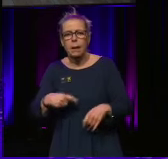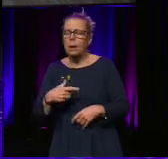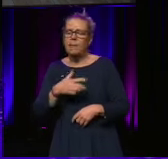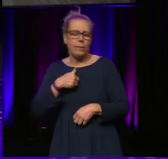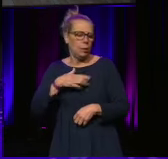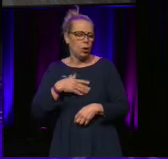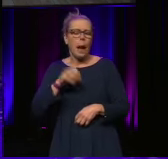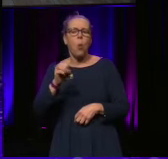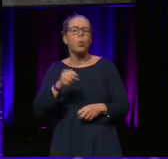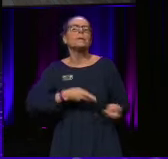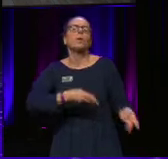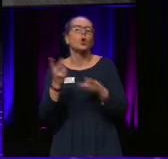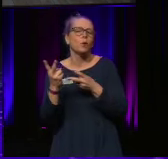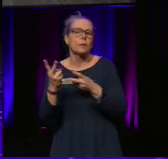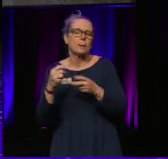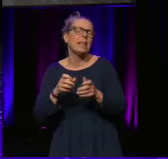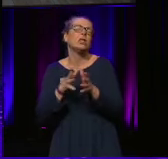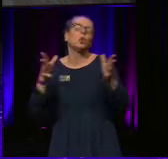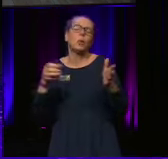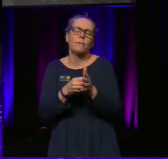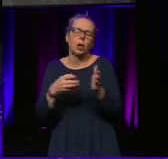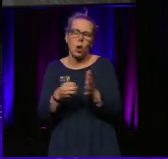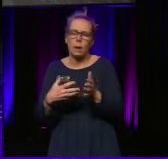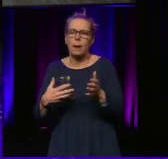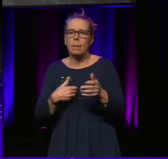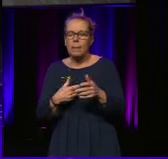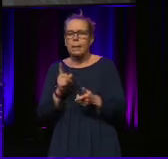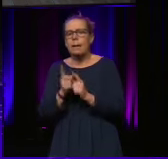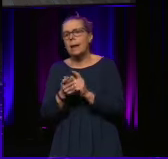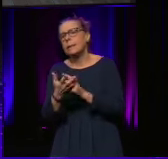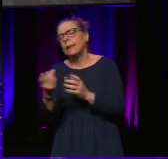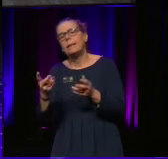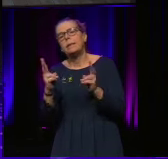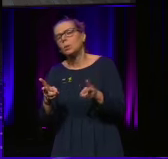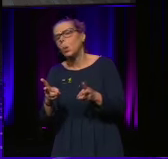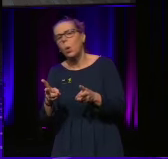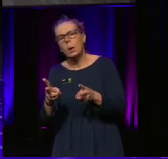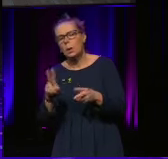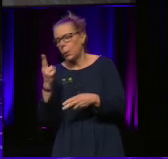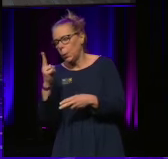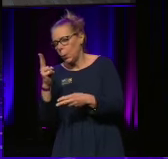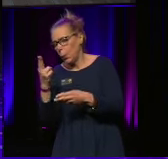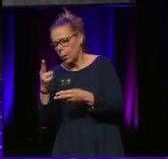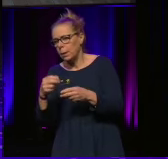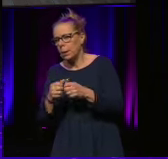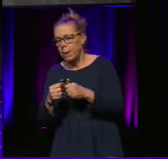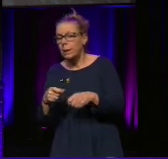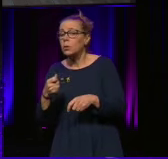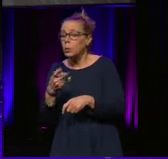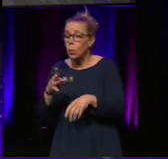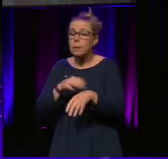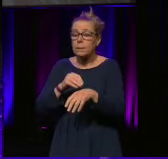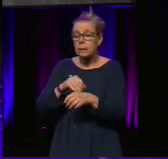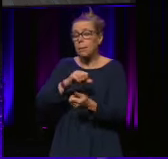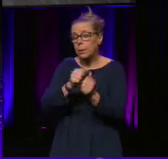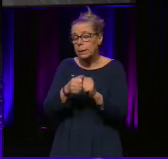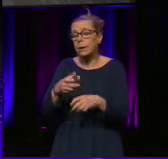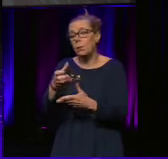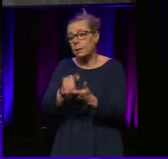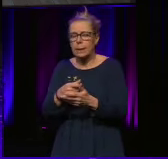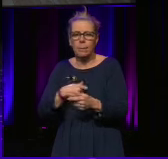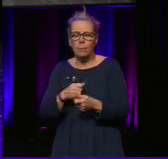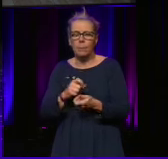förklaringen. Men den, så ser det kanske inte riktigt ut längre, så förs inte riktigt diskussionen nu. Men vissa svenska politiker och partier är lite yrvakna